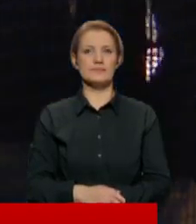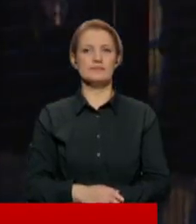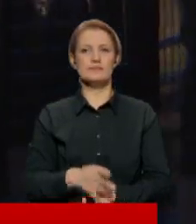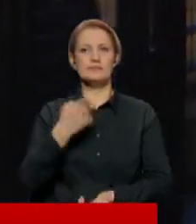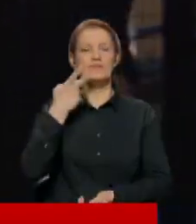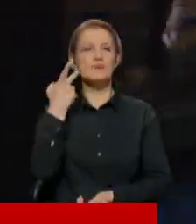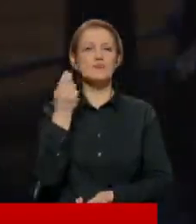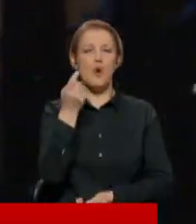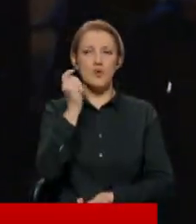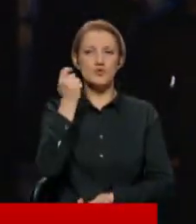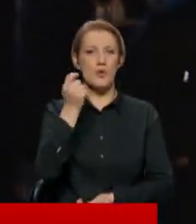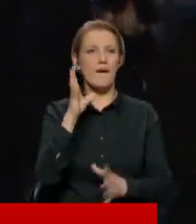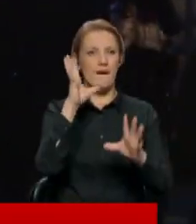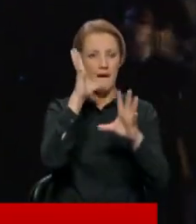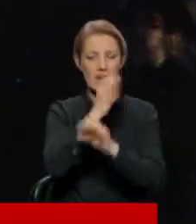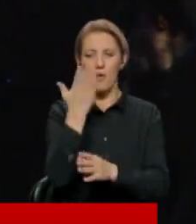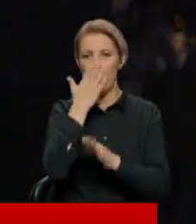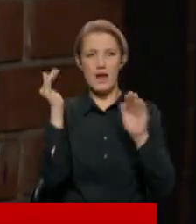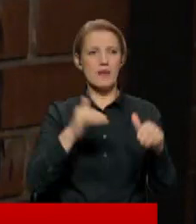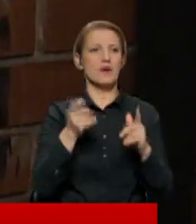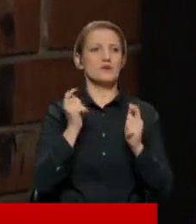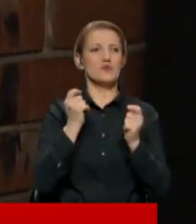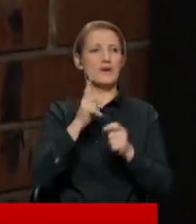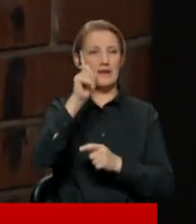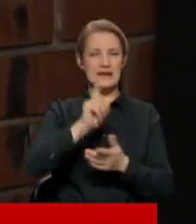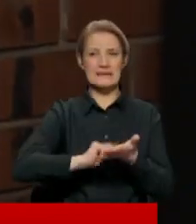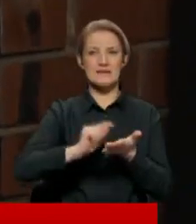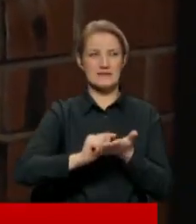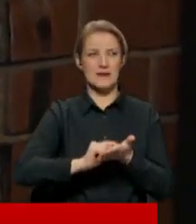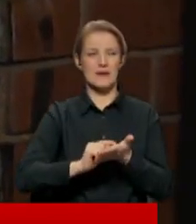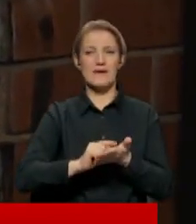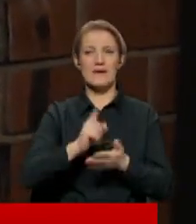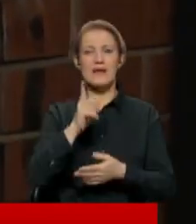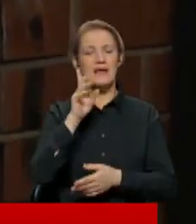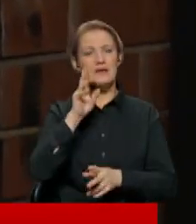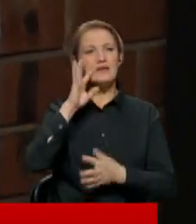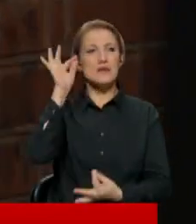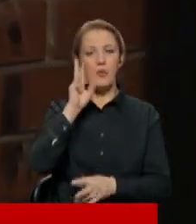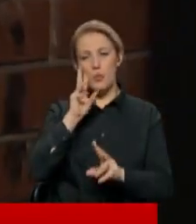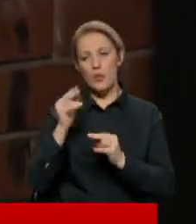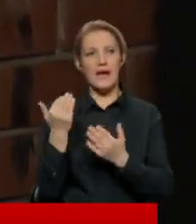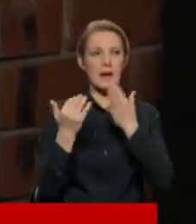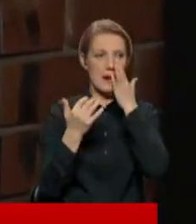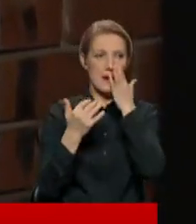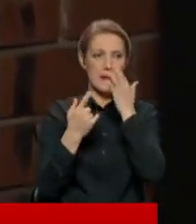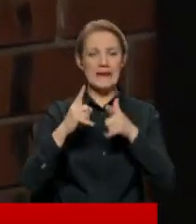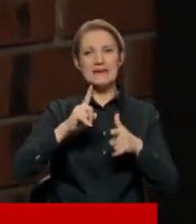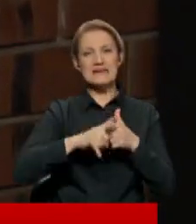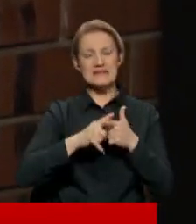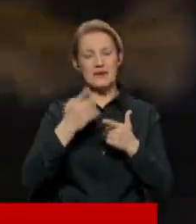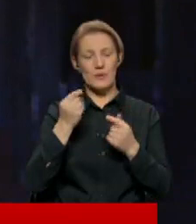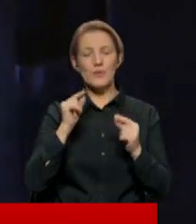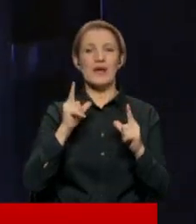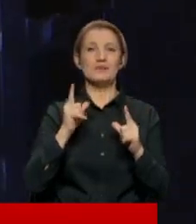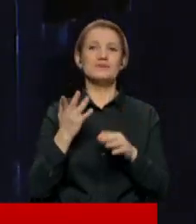Allah Allah çok zor ya. Karanlıkta okula gelmek çok zor. İlk derste zaten insanın uykusu geliyor. İkinci derste hafiften